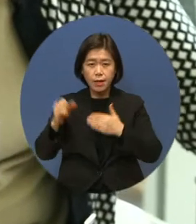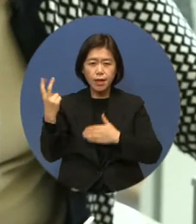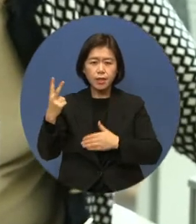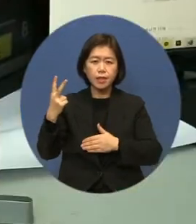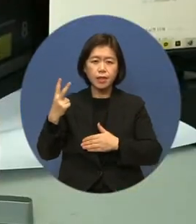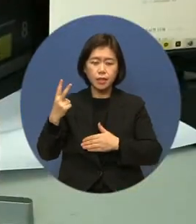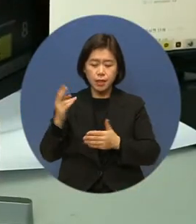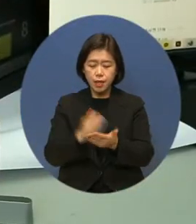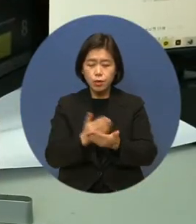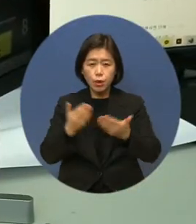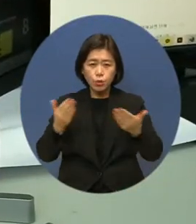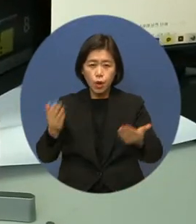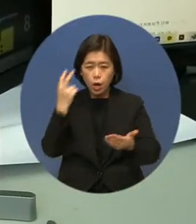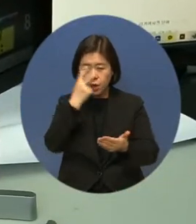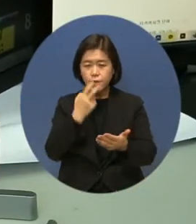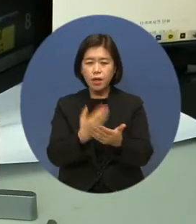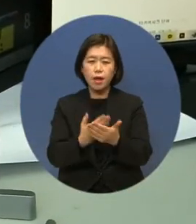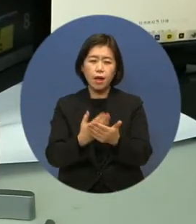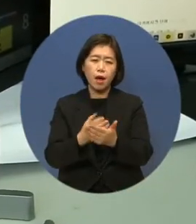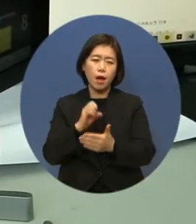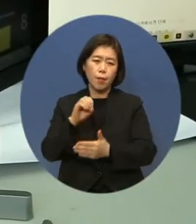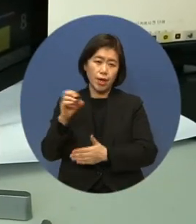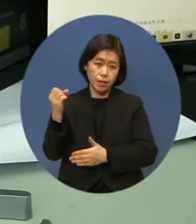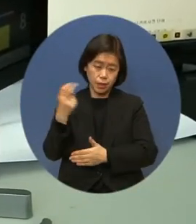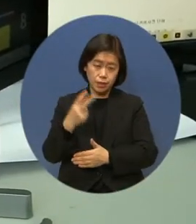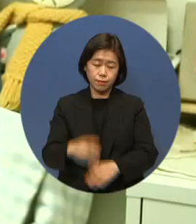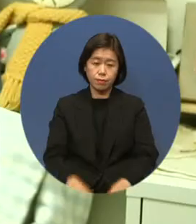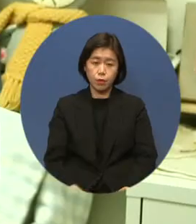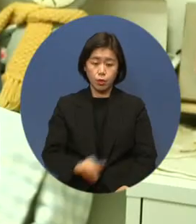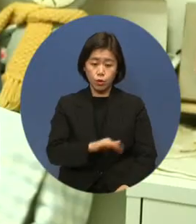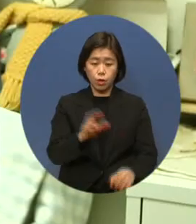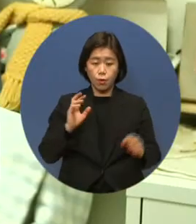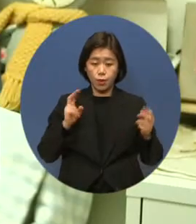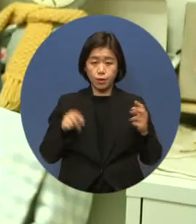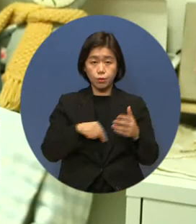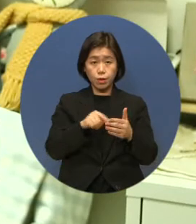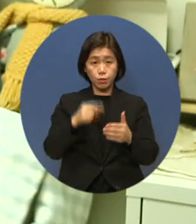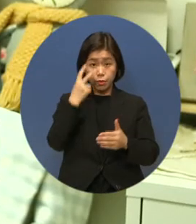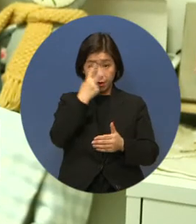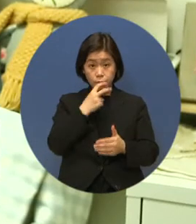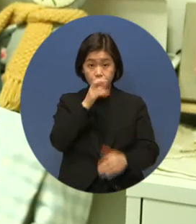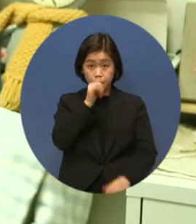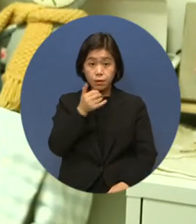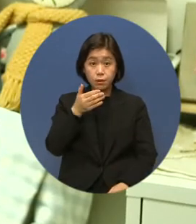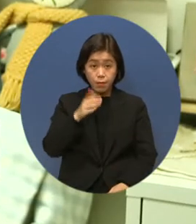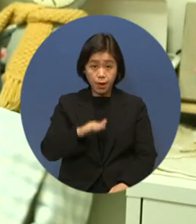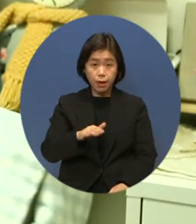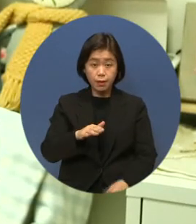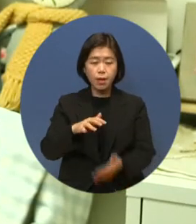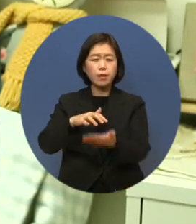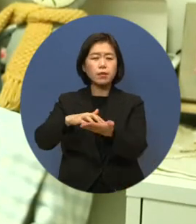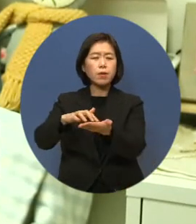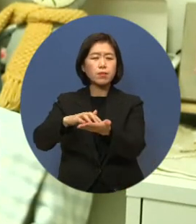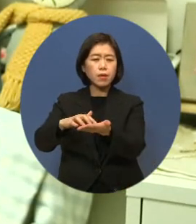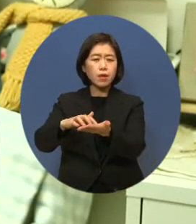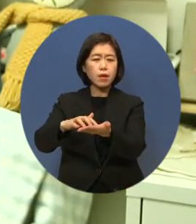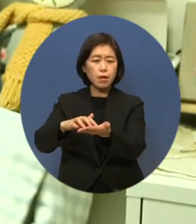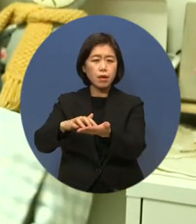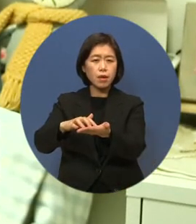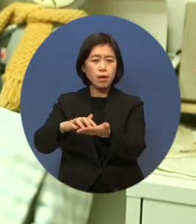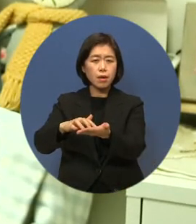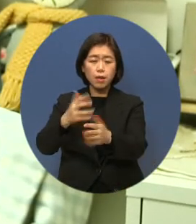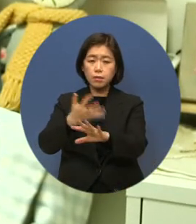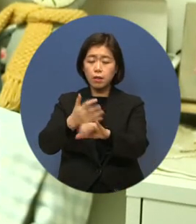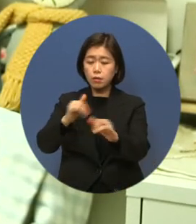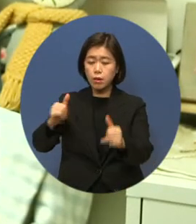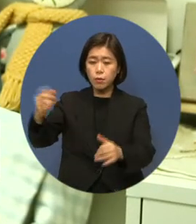그러니까 그거는 저희 쪽에 자체 검수도 있지만 점자가 읽혀지는 데에 문제가 없는지